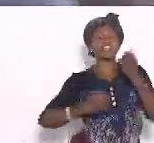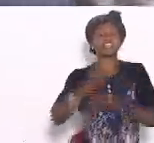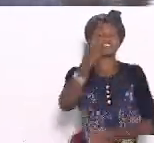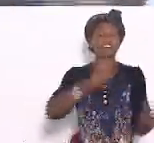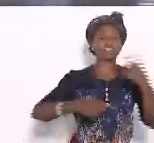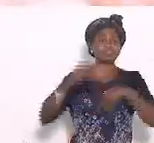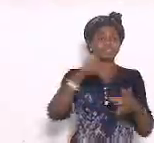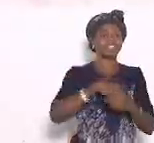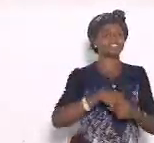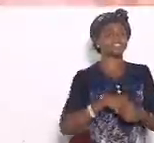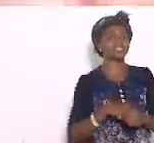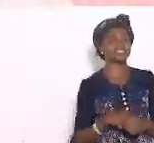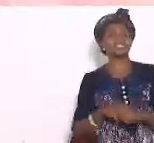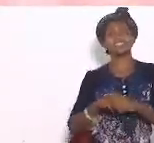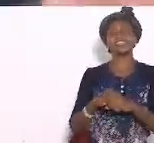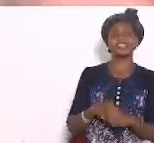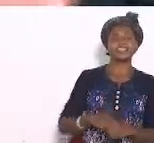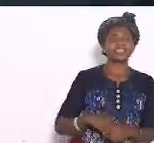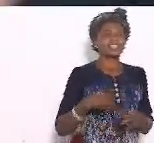k